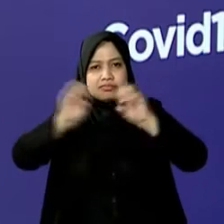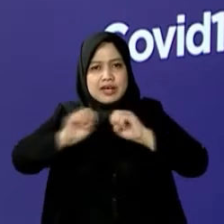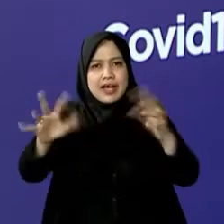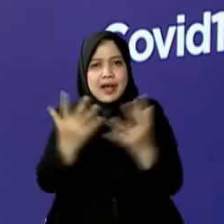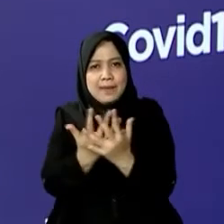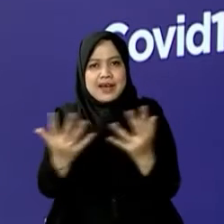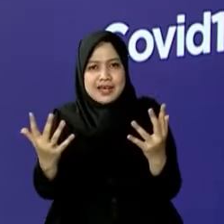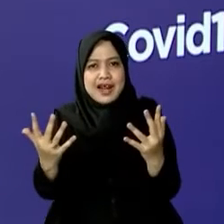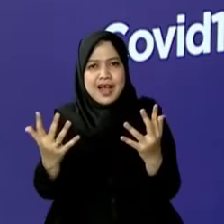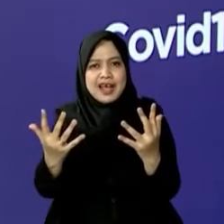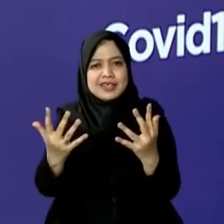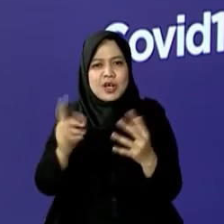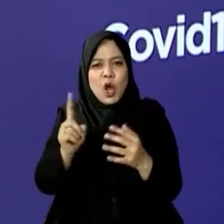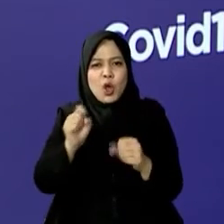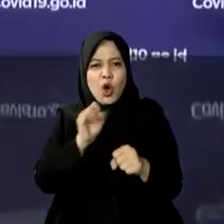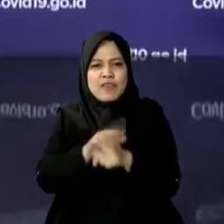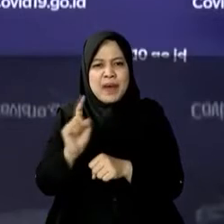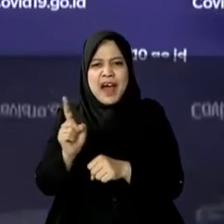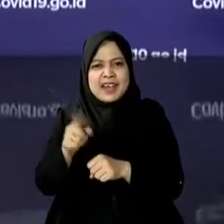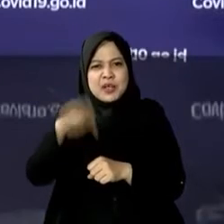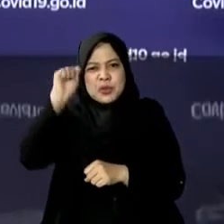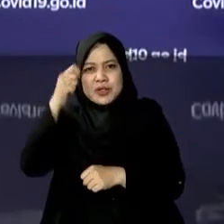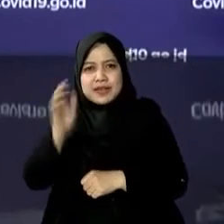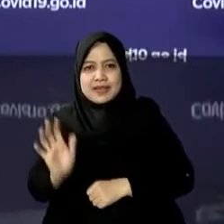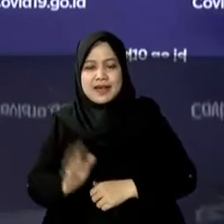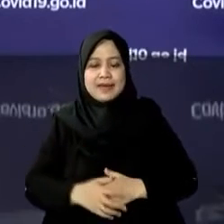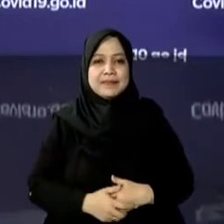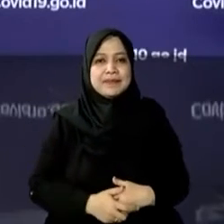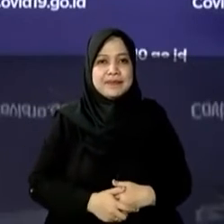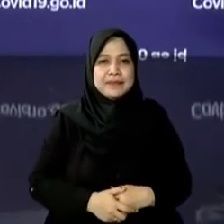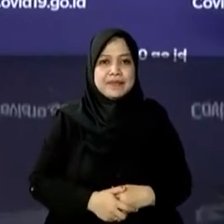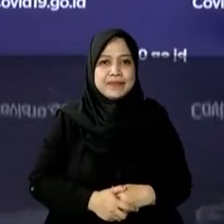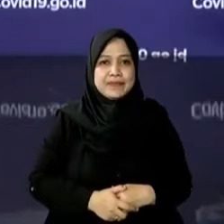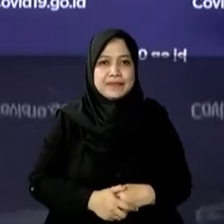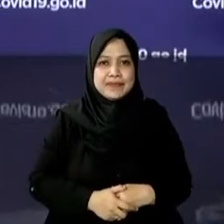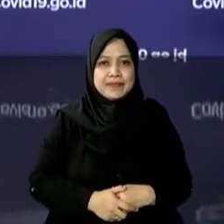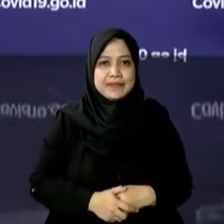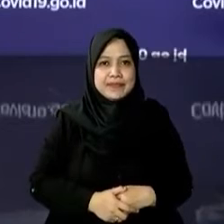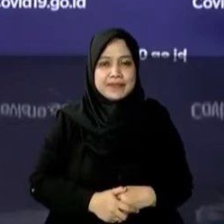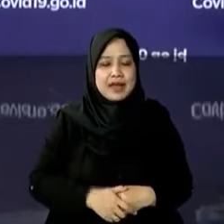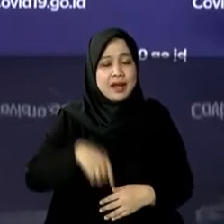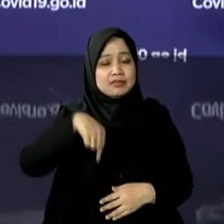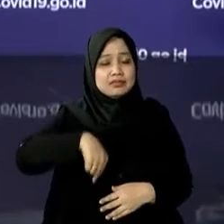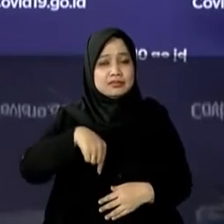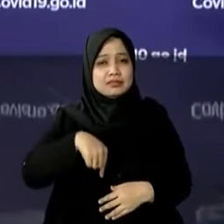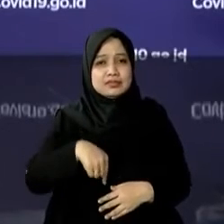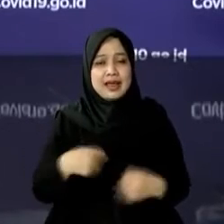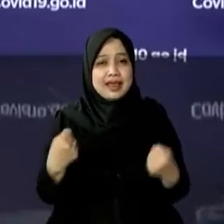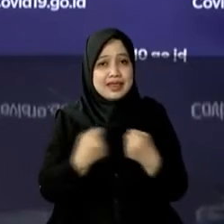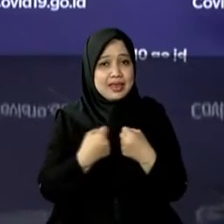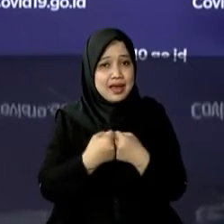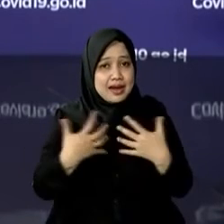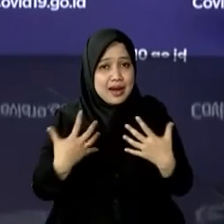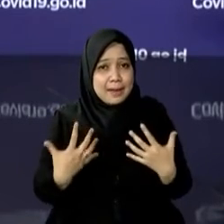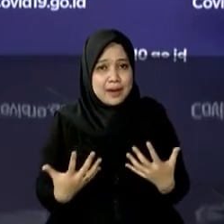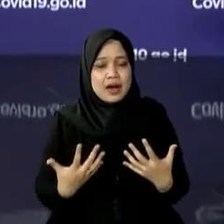masyarakat tentang bahaya coffee 19 ini mungkin memang saat ini ya Saya sendiri mungkin tantangannya